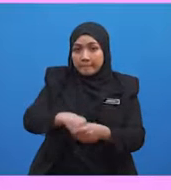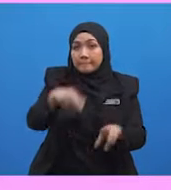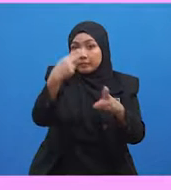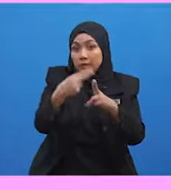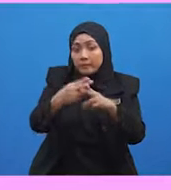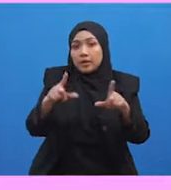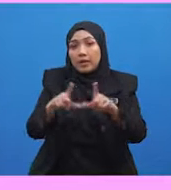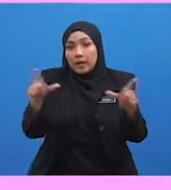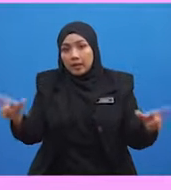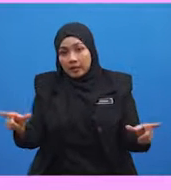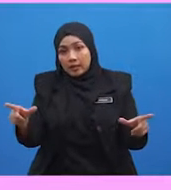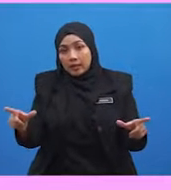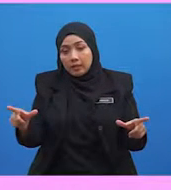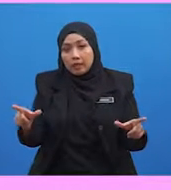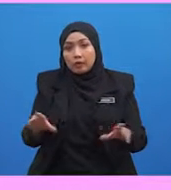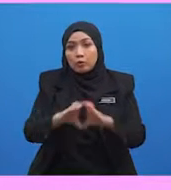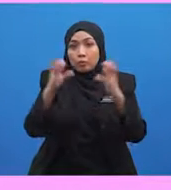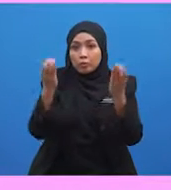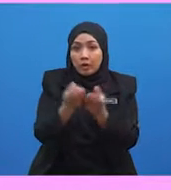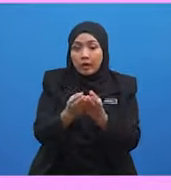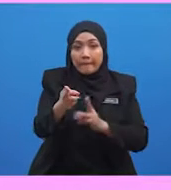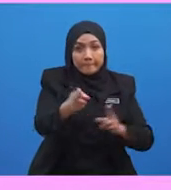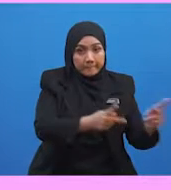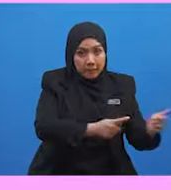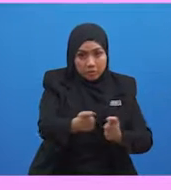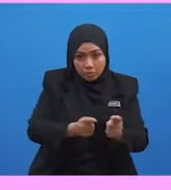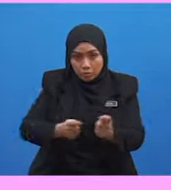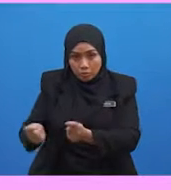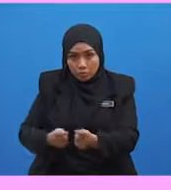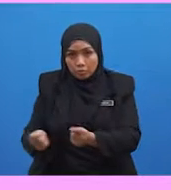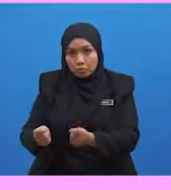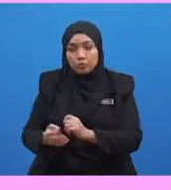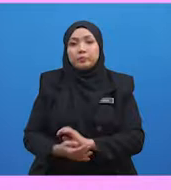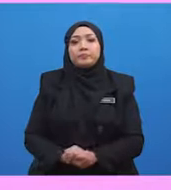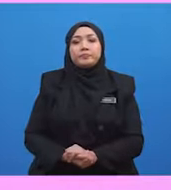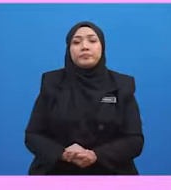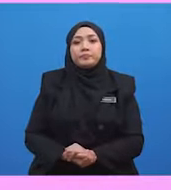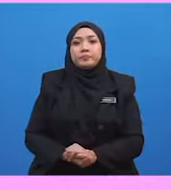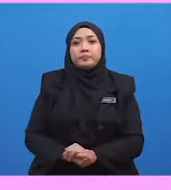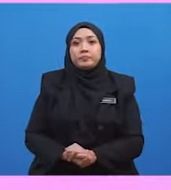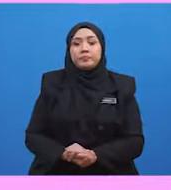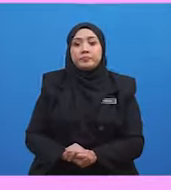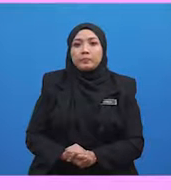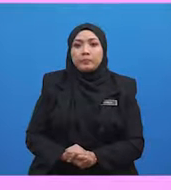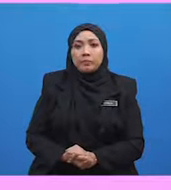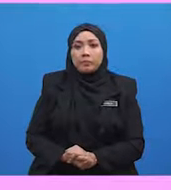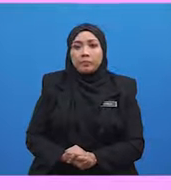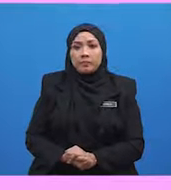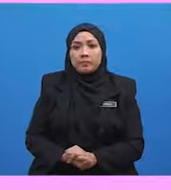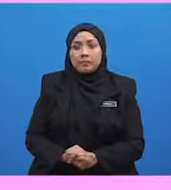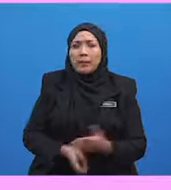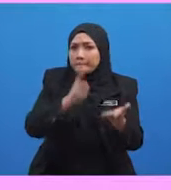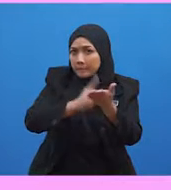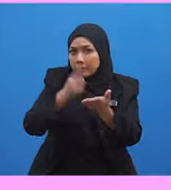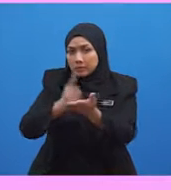Kerana fokus terhadap sesuatu isu sahaja, iaitu perbincangan terdiri